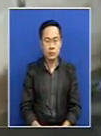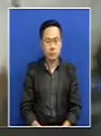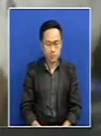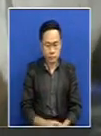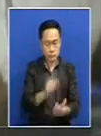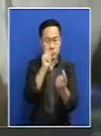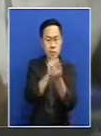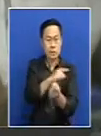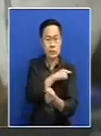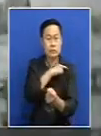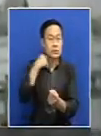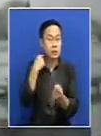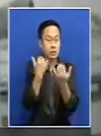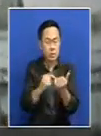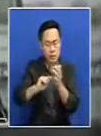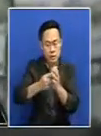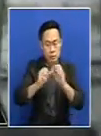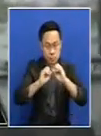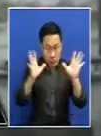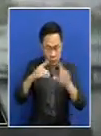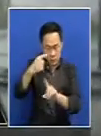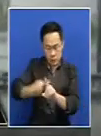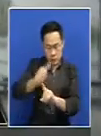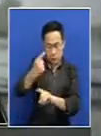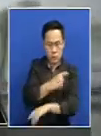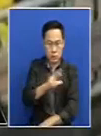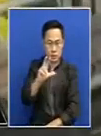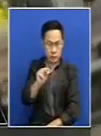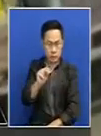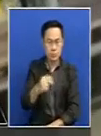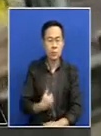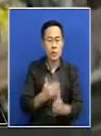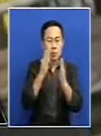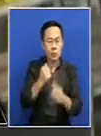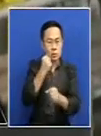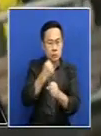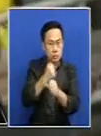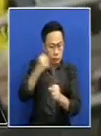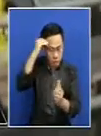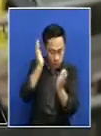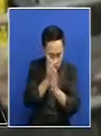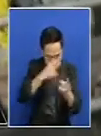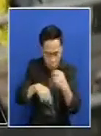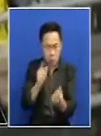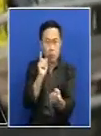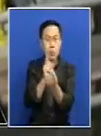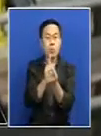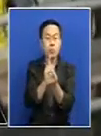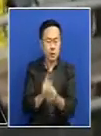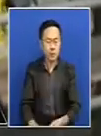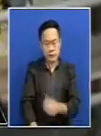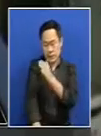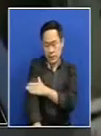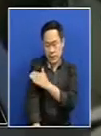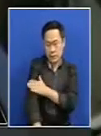ร่องรอยการฆาตกรรมในคดีนี้เริ่มถูกเปิดเผยเมื่อวันที่30มกราคมเมื่อเจ้าหน้าที่เข้ามาตรวจสอบชิ้นส่วนมนุษย์แล้วพบว่าเ